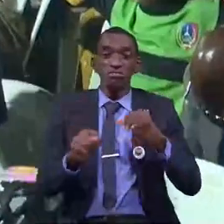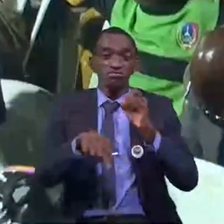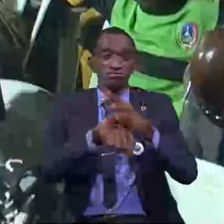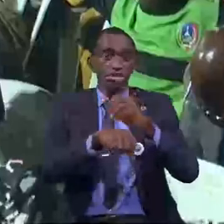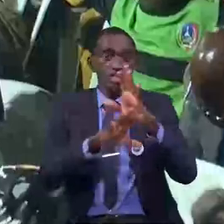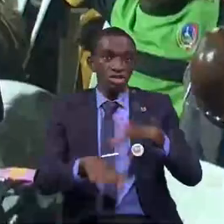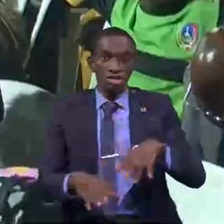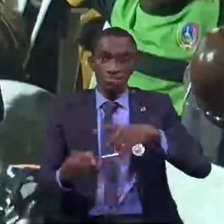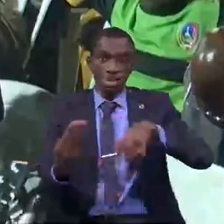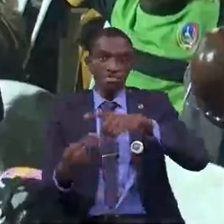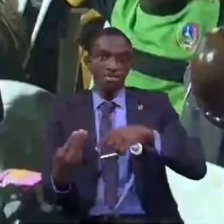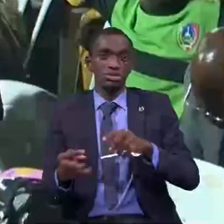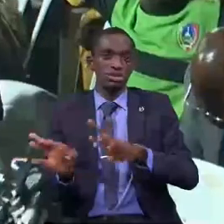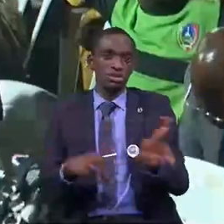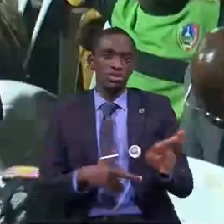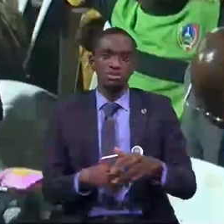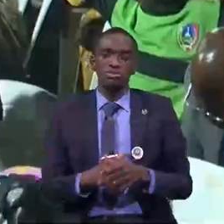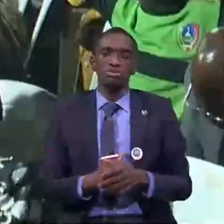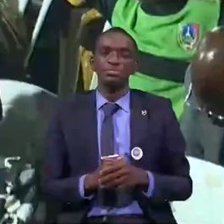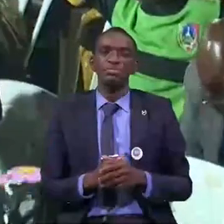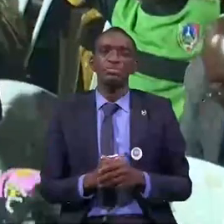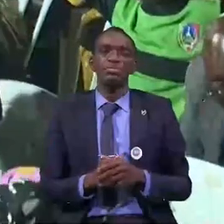Oui, les conseils sont à vos côtés.